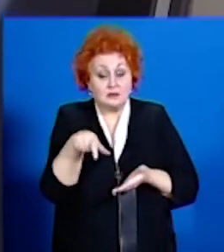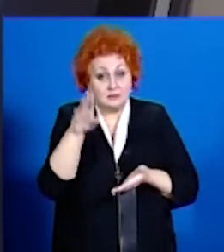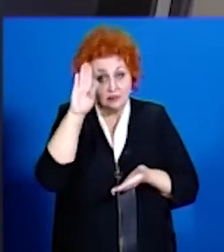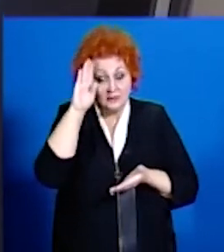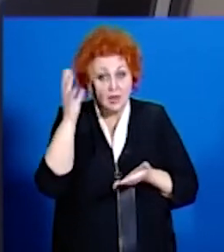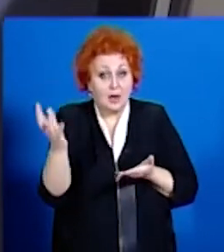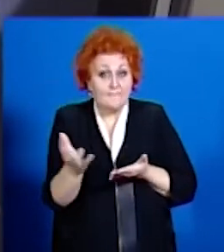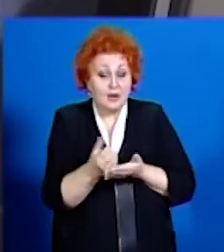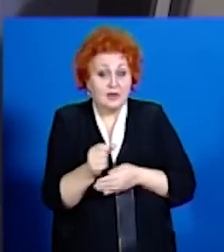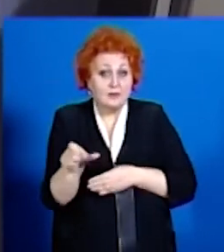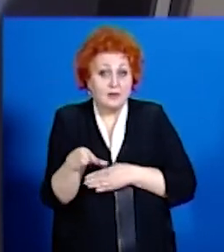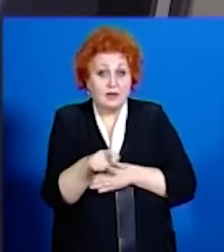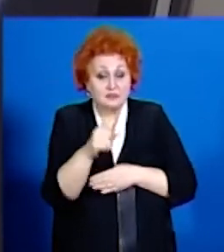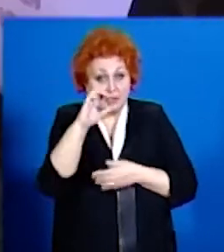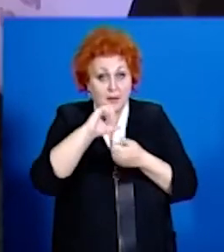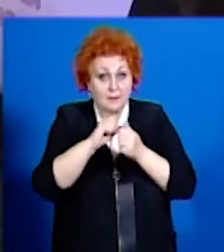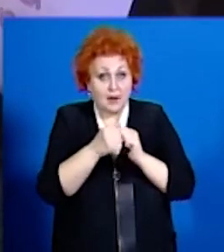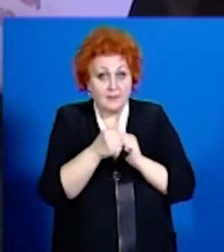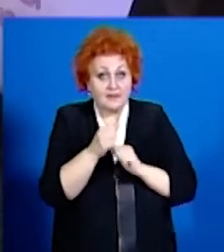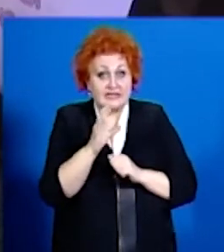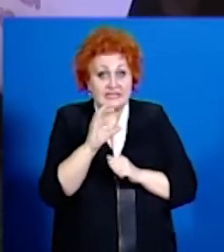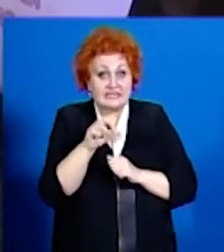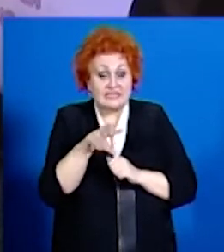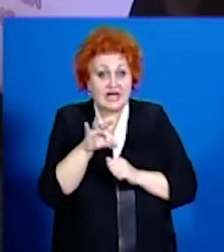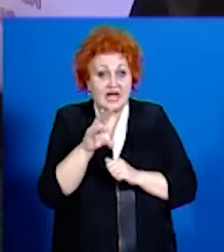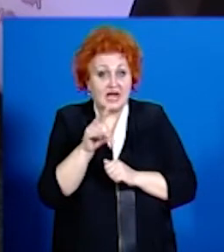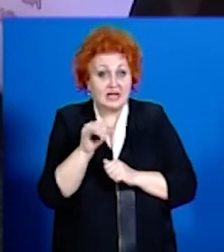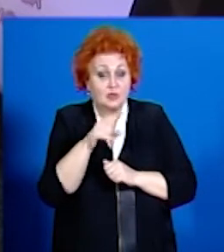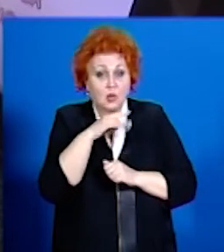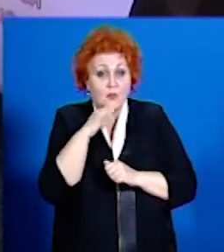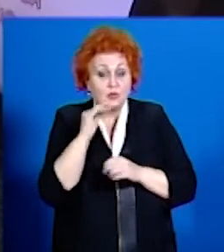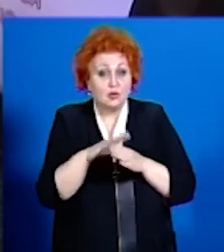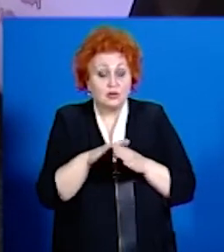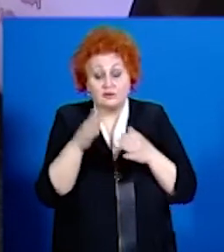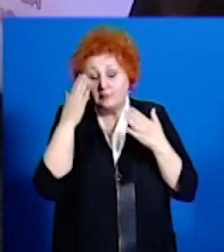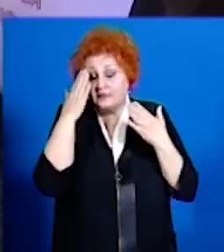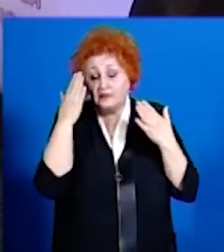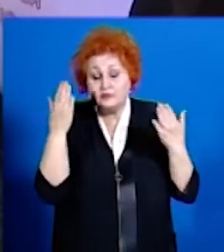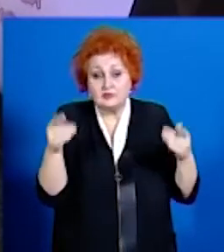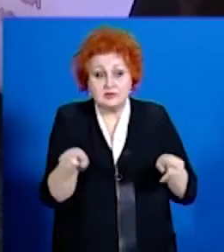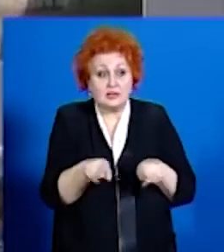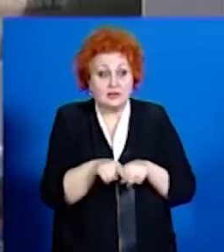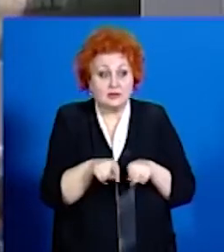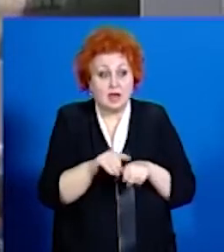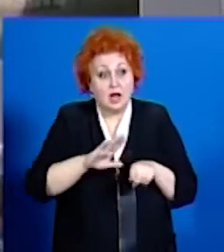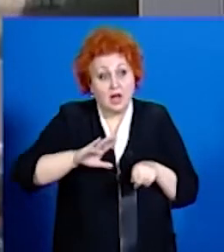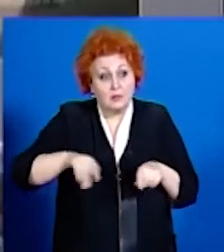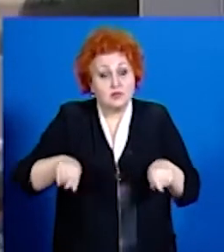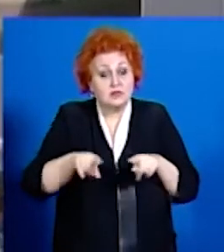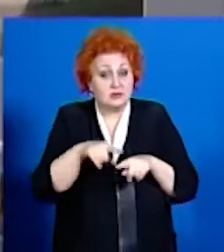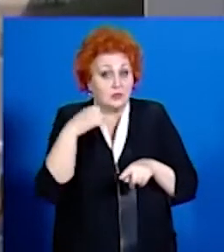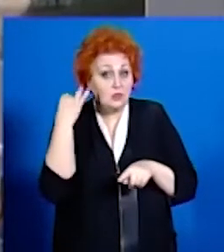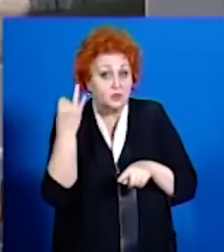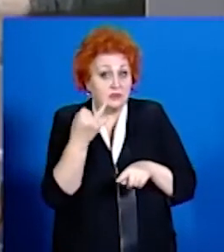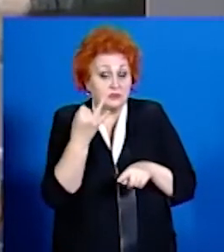Зеленокумска выловил однажды в реке памятник Сталину. Многие школьники фамилии такой не знали, говорит Валентина Николаевна. А после такой